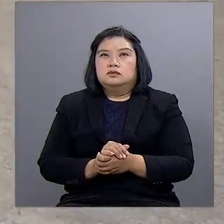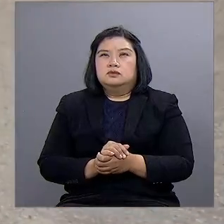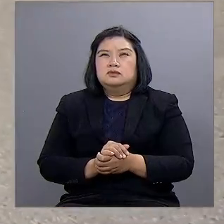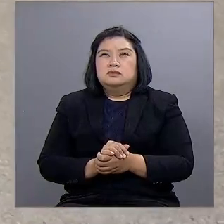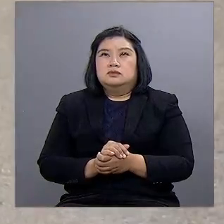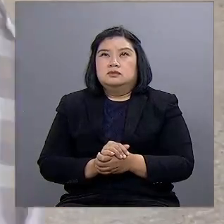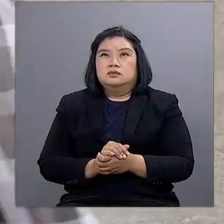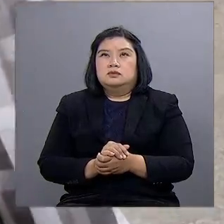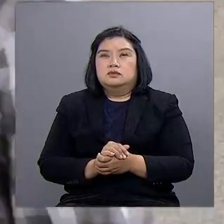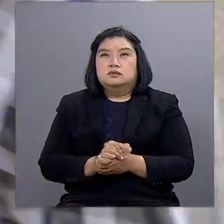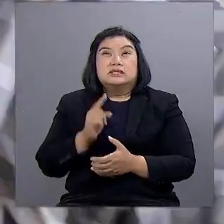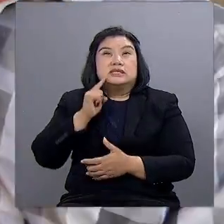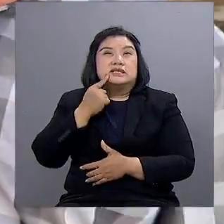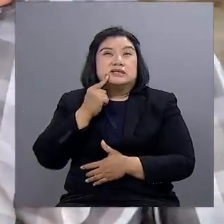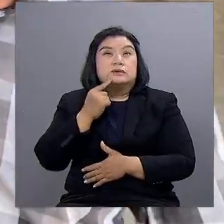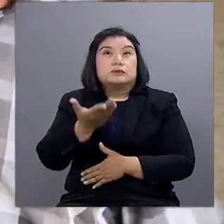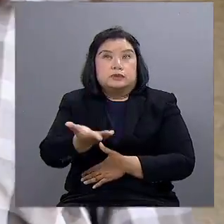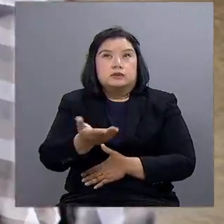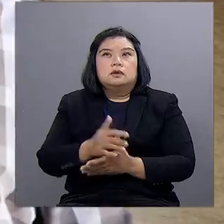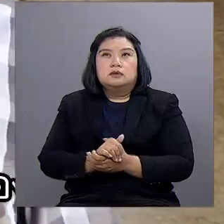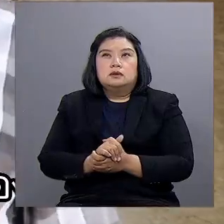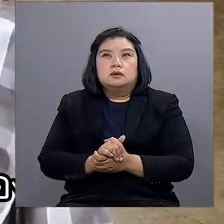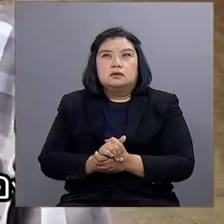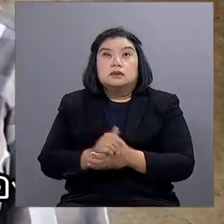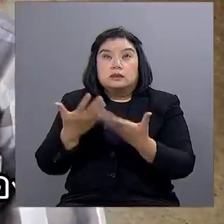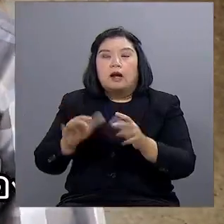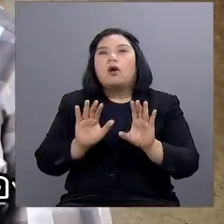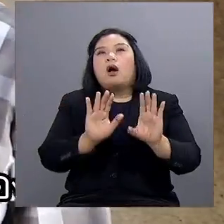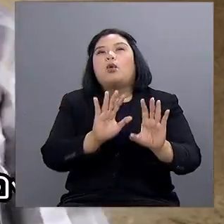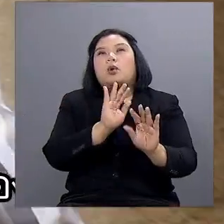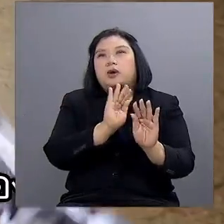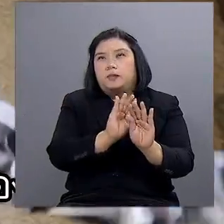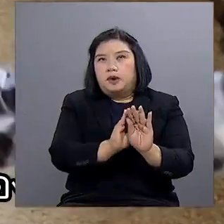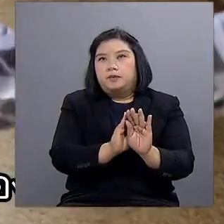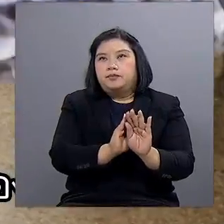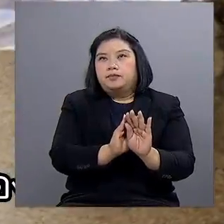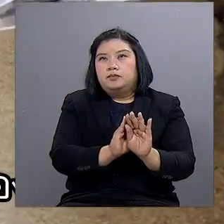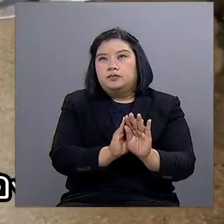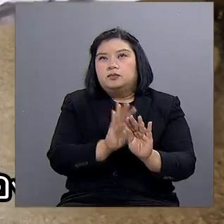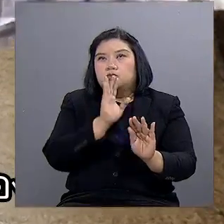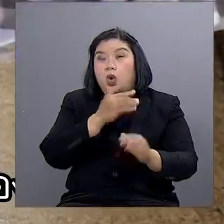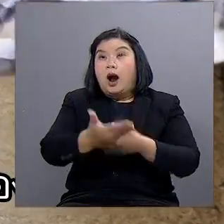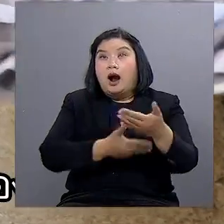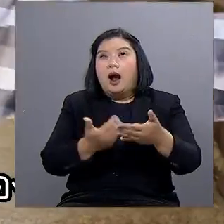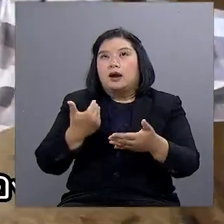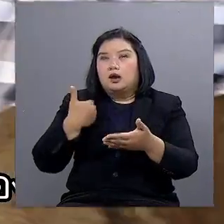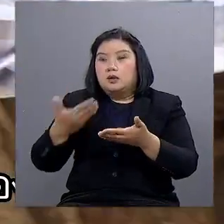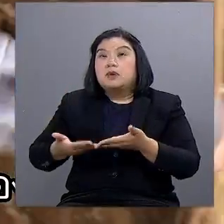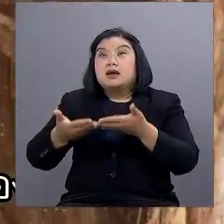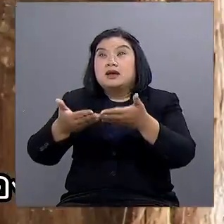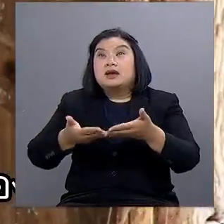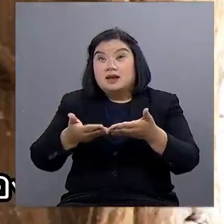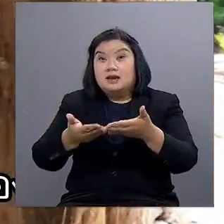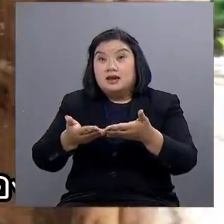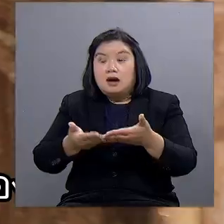เวลาลื้ออะไรมาเสร็จก็ลงมาใส่ในยุ้งเนี้ยครับแล้วเวลานั้นก็ถ้าเราขายแล้วก็เรือจะมาขนตรงเนี้ยครับจะมา